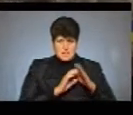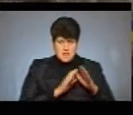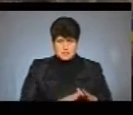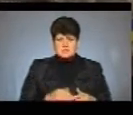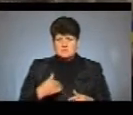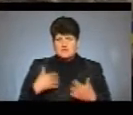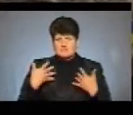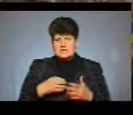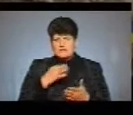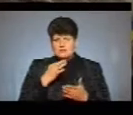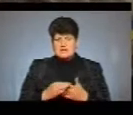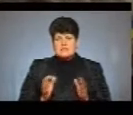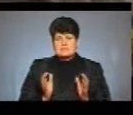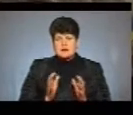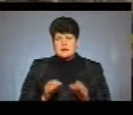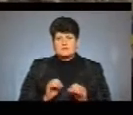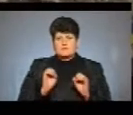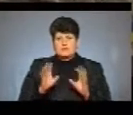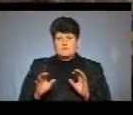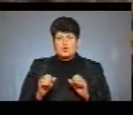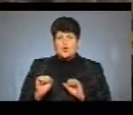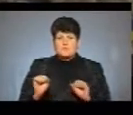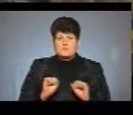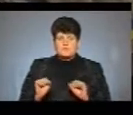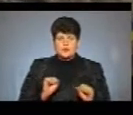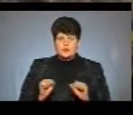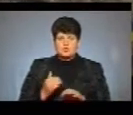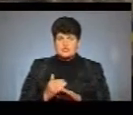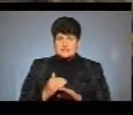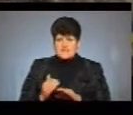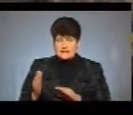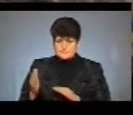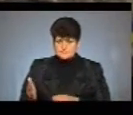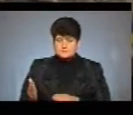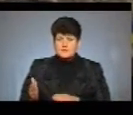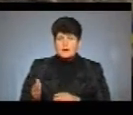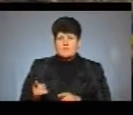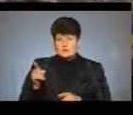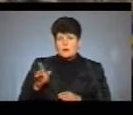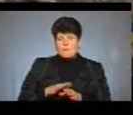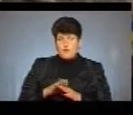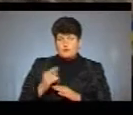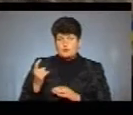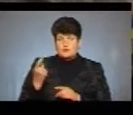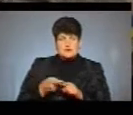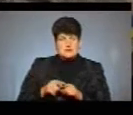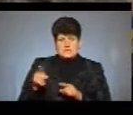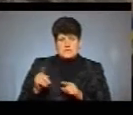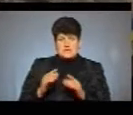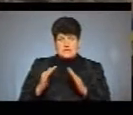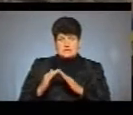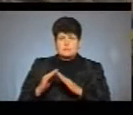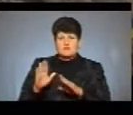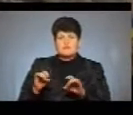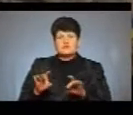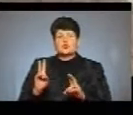на відповідальне зберігання та утримання передаємо командиру частини. Тобто командир частини вже буде повним господарем цих казарм і буде вирішувати,